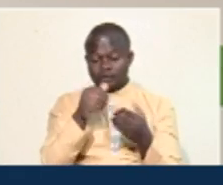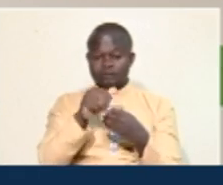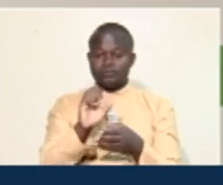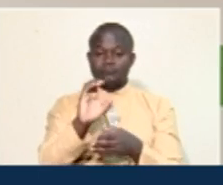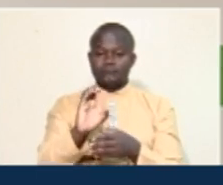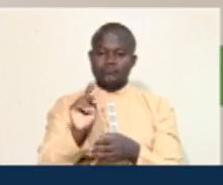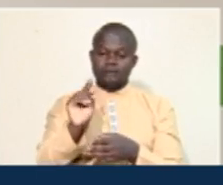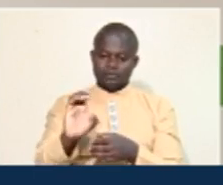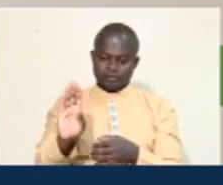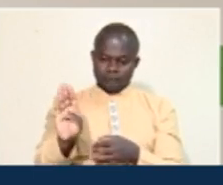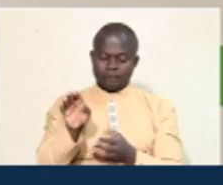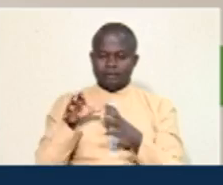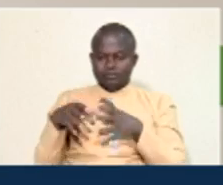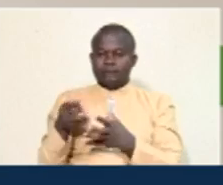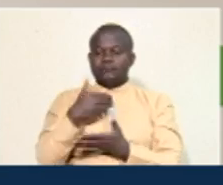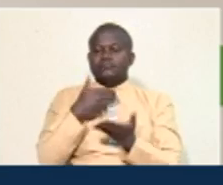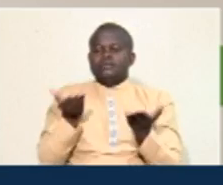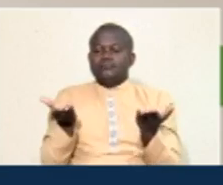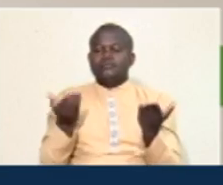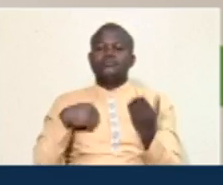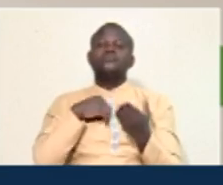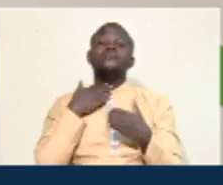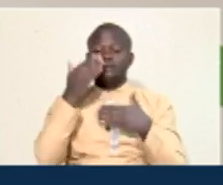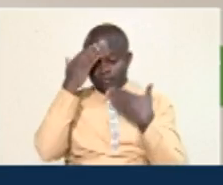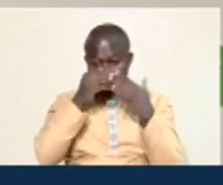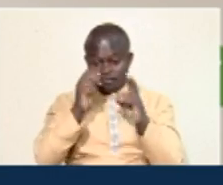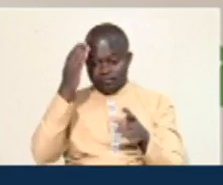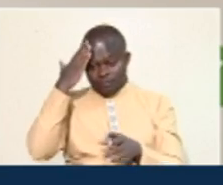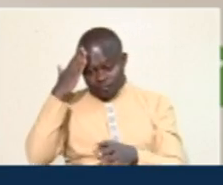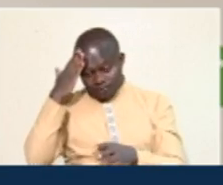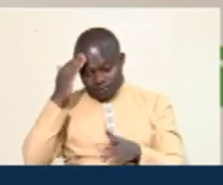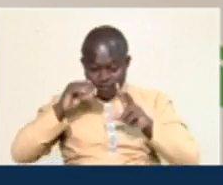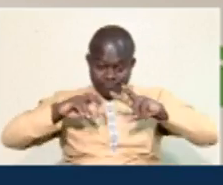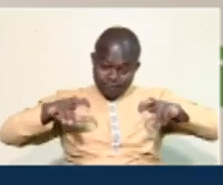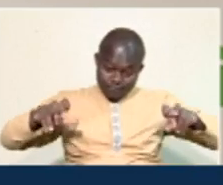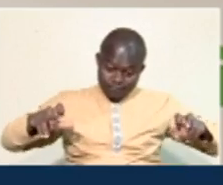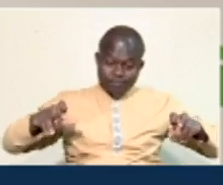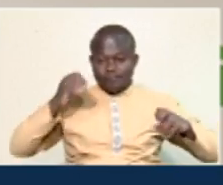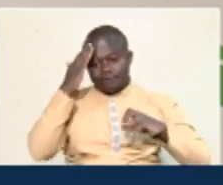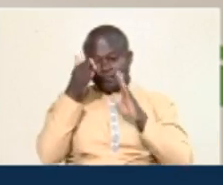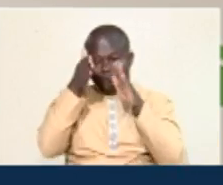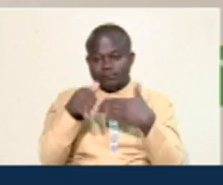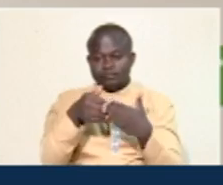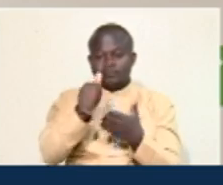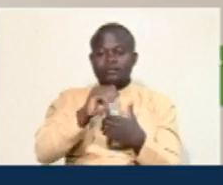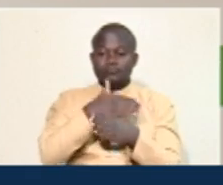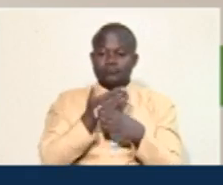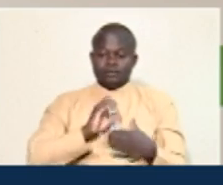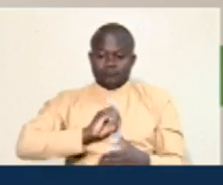Group yashyize iruhande. So turashaka kugira ngo tubamenye, tubaverifiye, tuti uyu muntu niwe